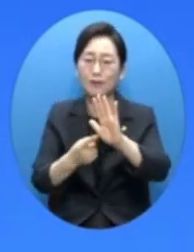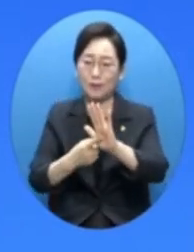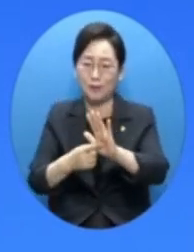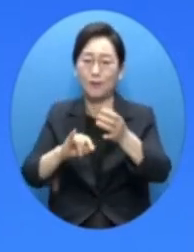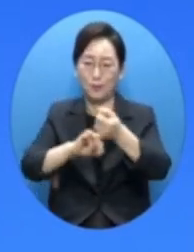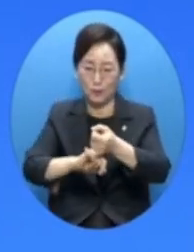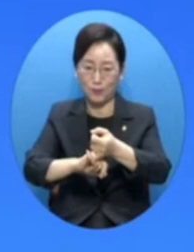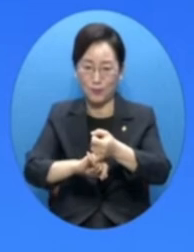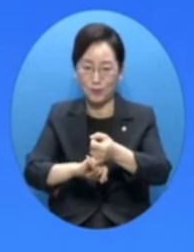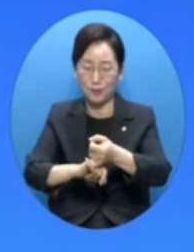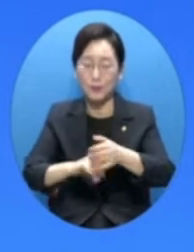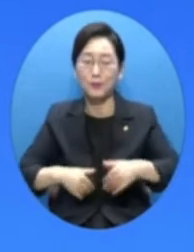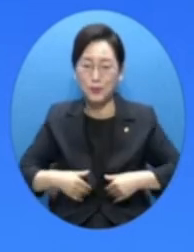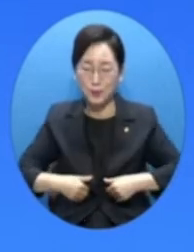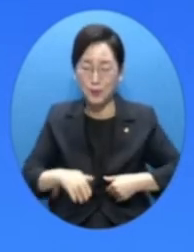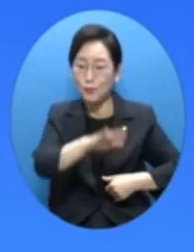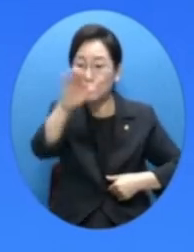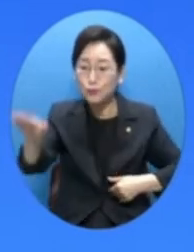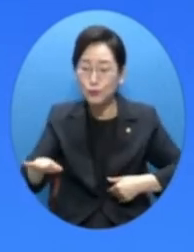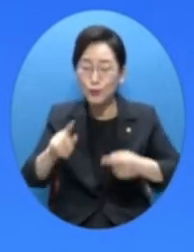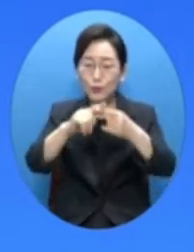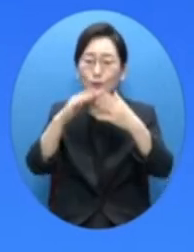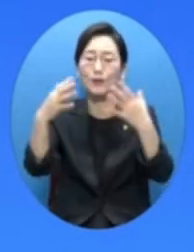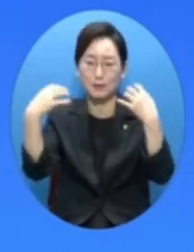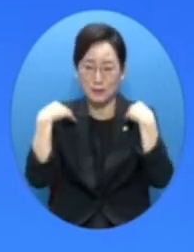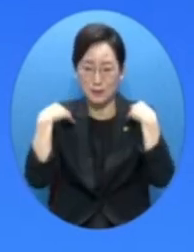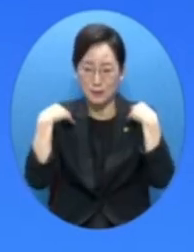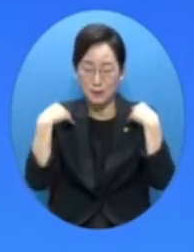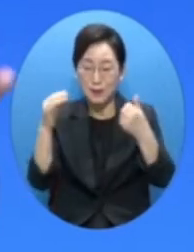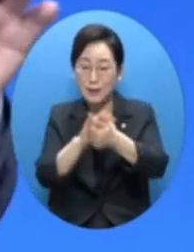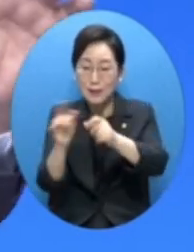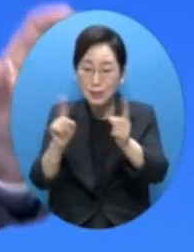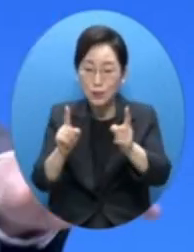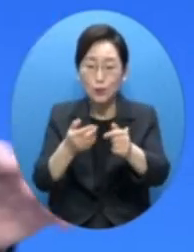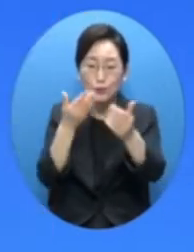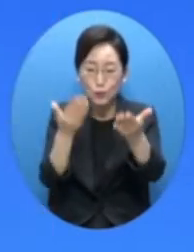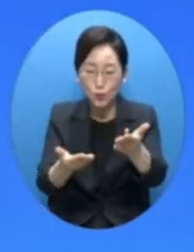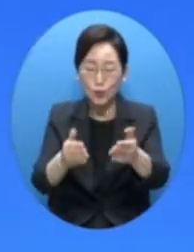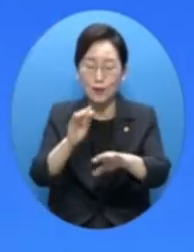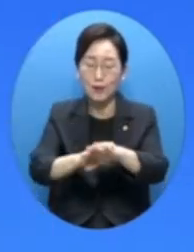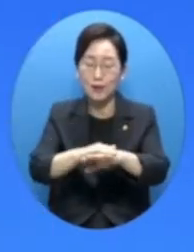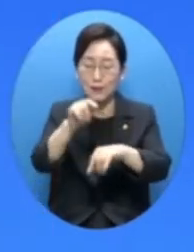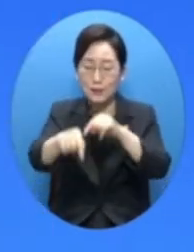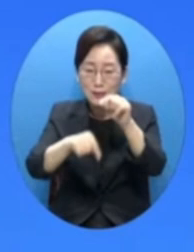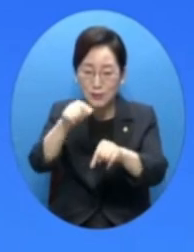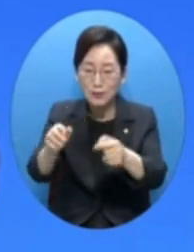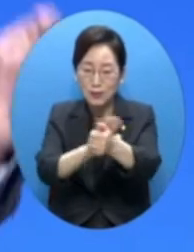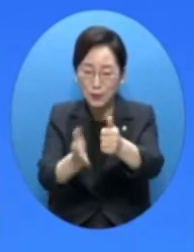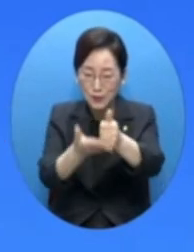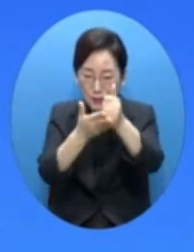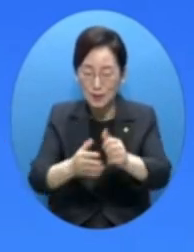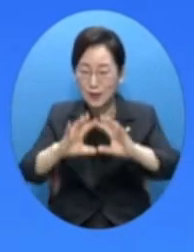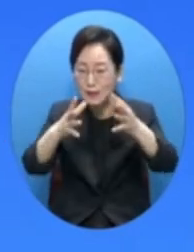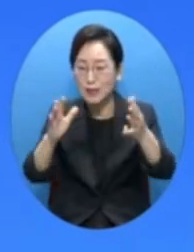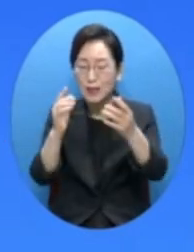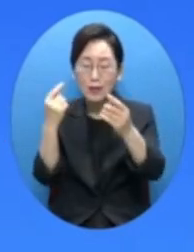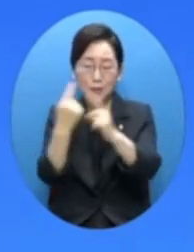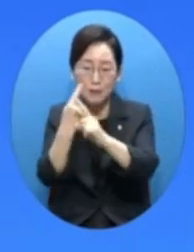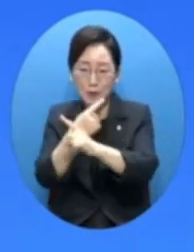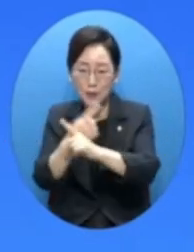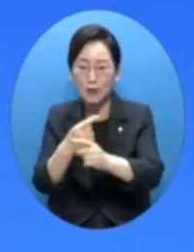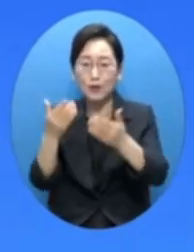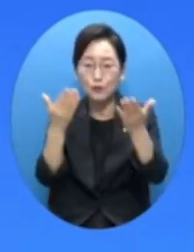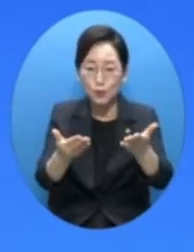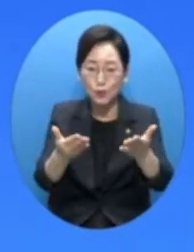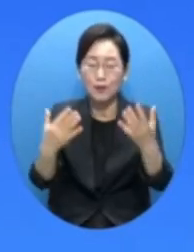것입니다. 그것이 우리 교회의 사명입니다. 우리 교회의 사명은 치료하는 교회, 사랑을 실천하는 교회, 섬기는 교회, 생활을 변화시키는 교회, 그